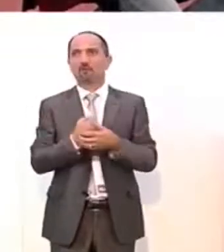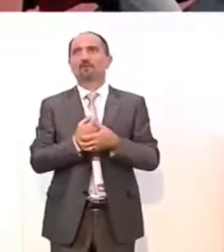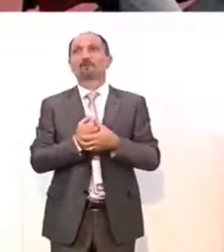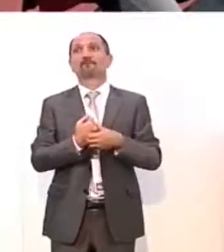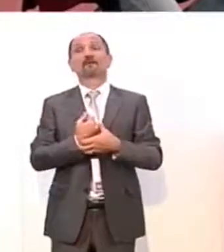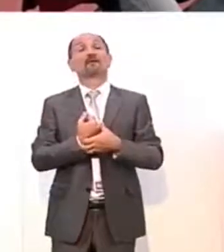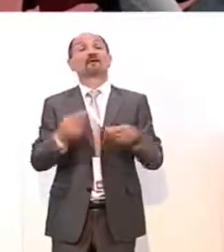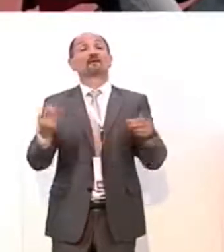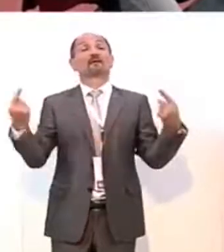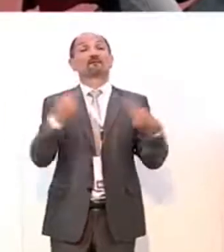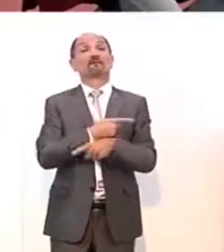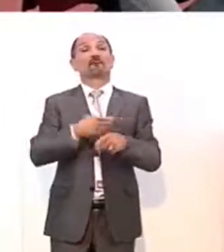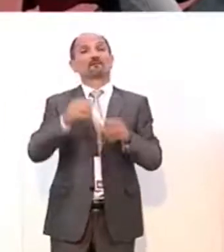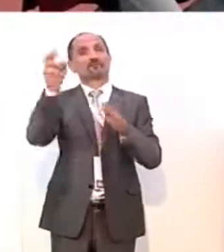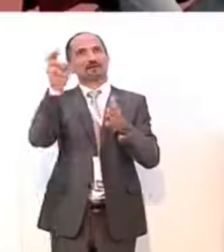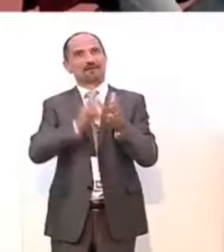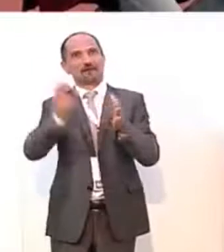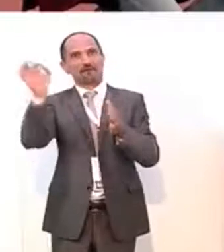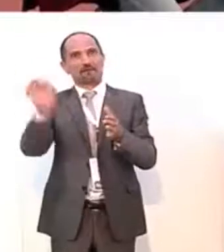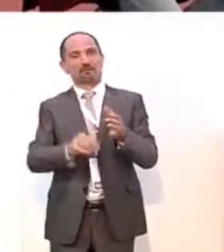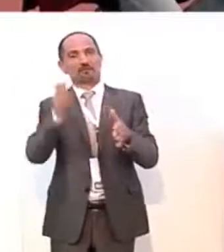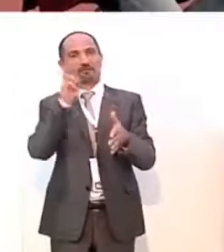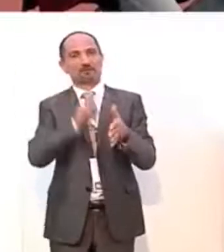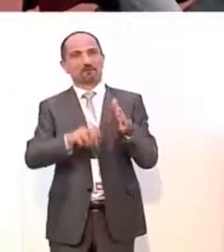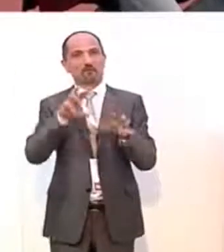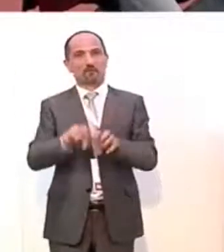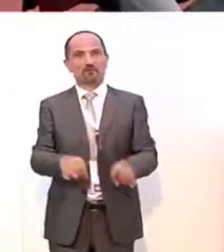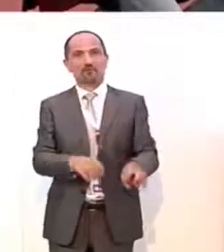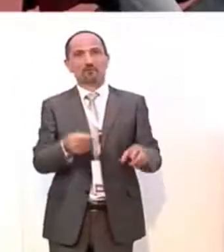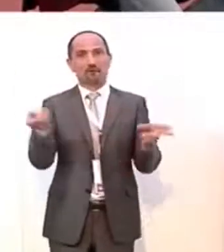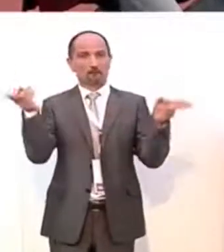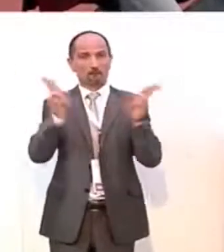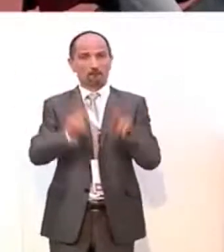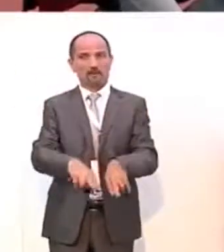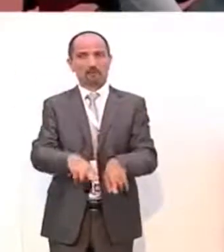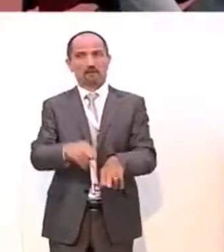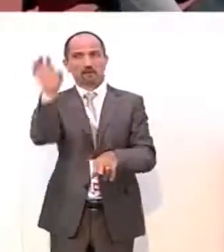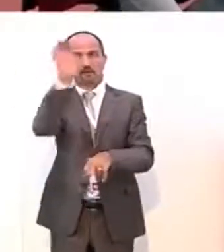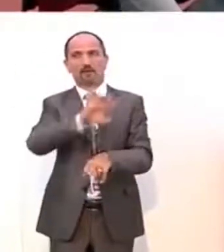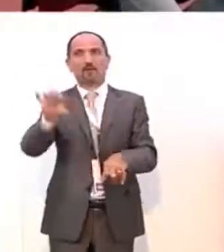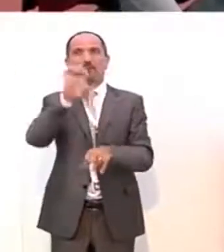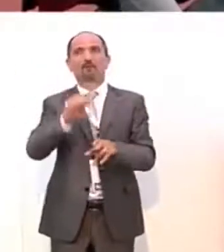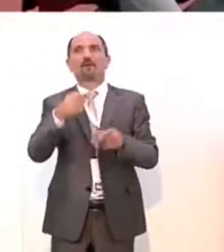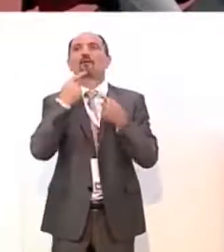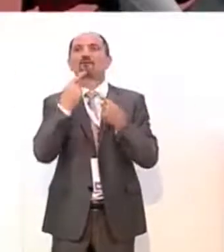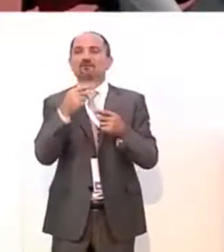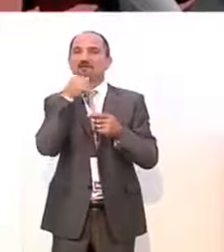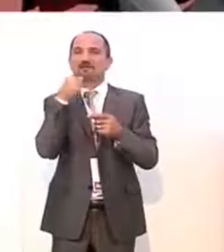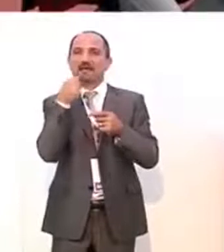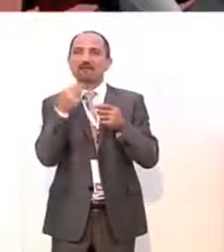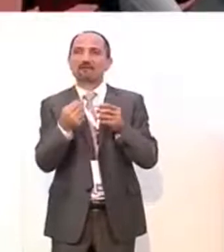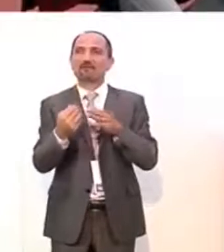d'occupazione, né nella conciliazione, che peggioriamo a livello europeo. Allora, secondo me c'è bisogno di